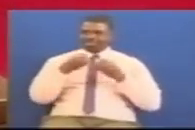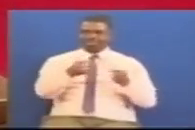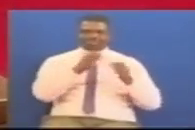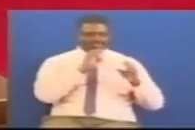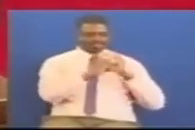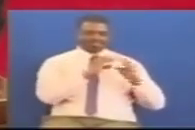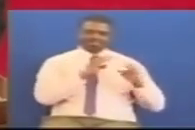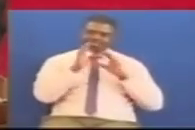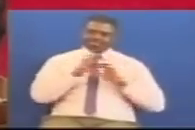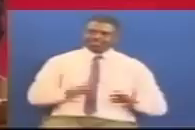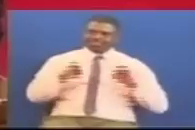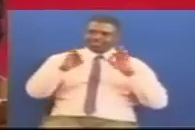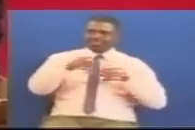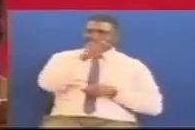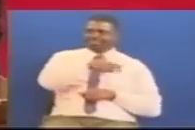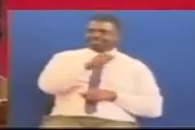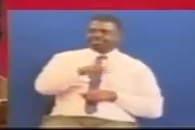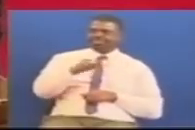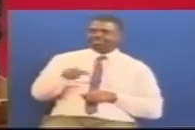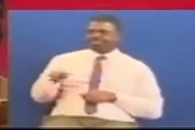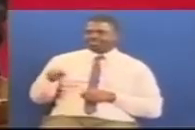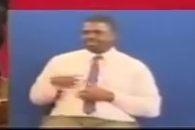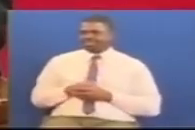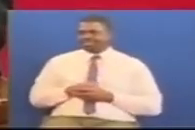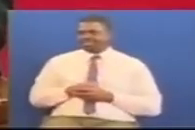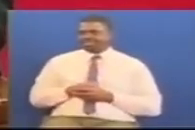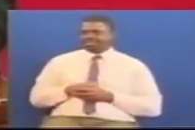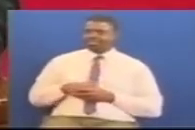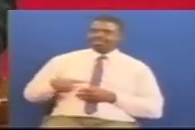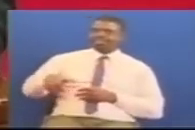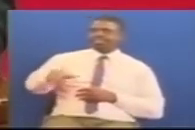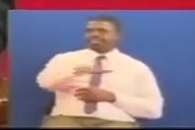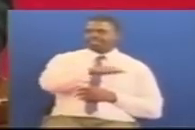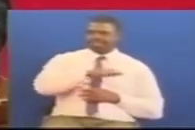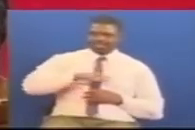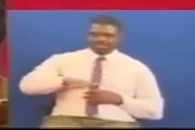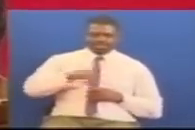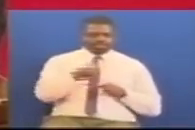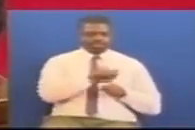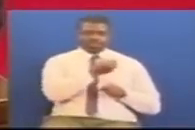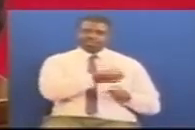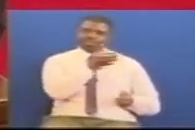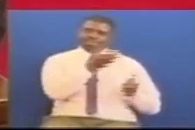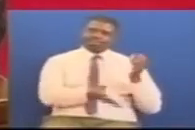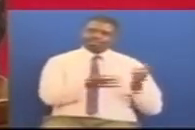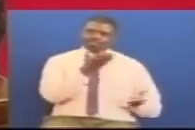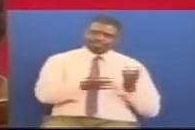vizuri kwa wananchi. Na eneo la Bezi tumekwishafanya tathmini.